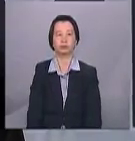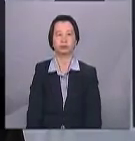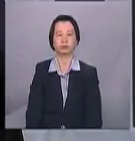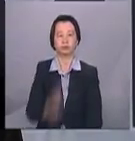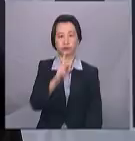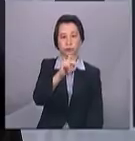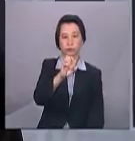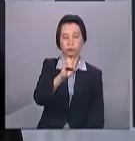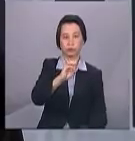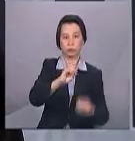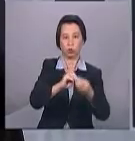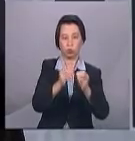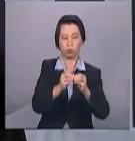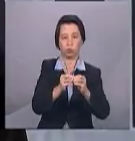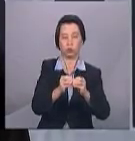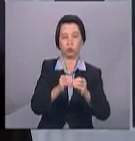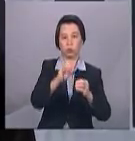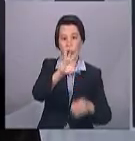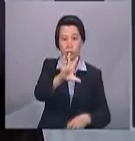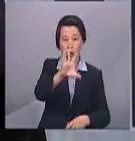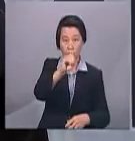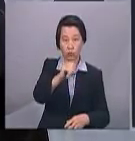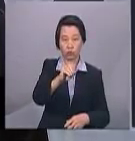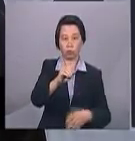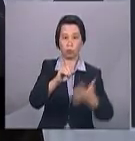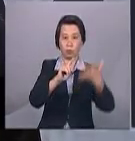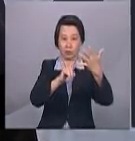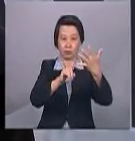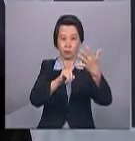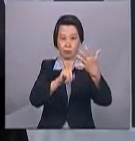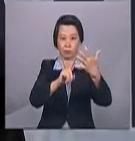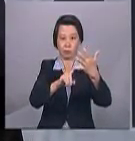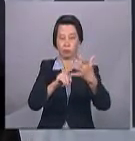Kes kematian ke-50, iaitu kes